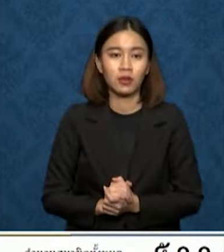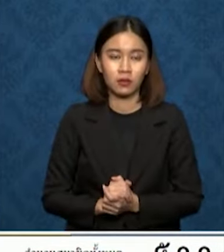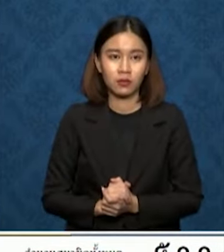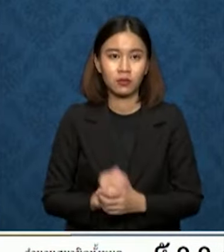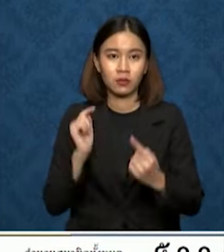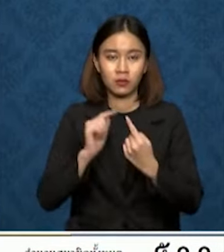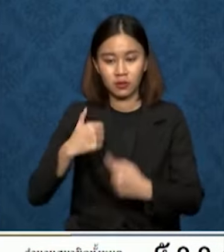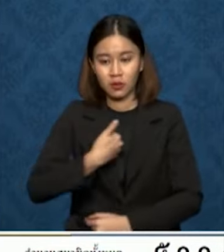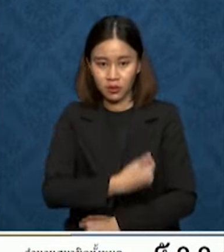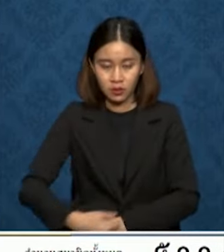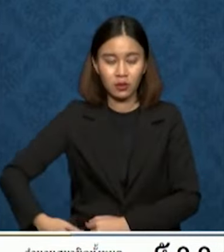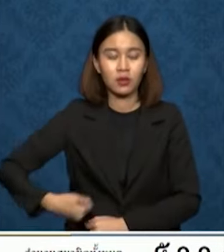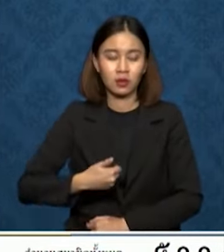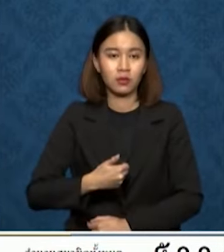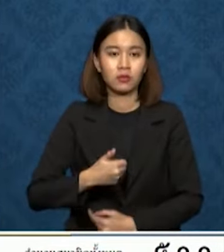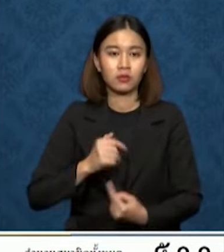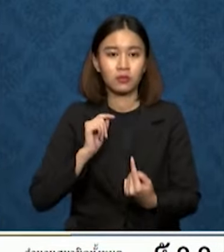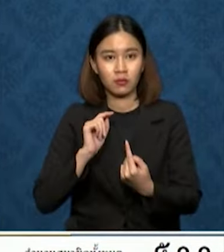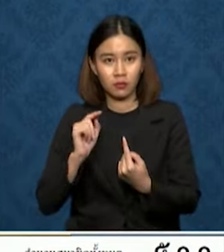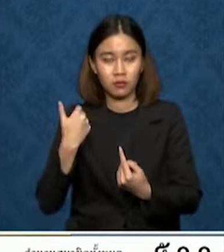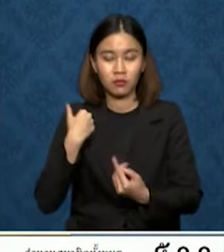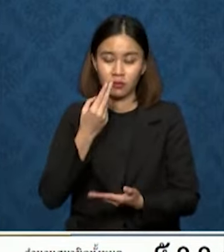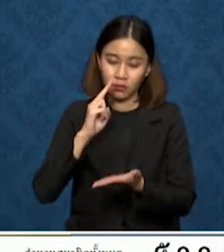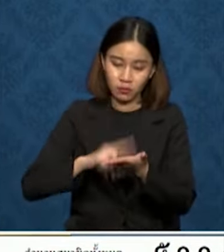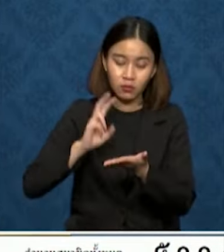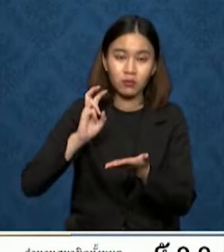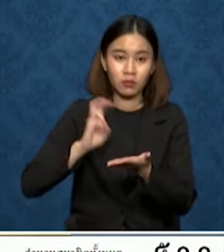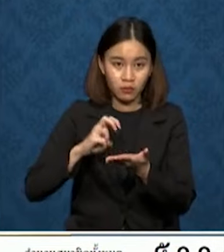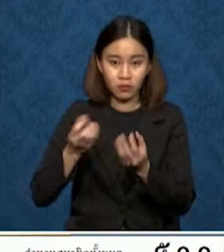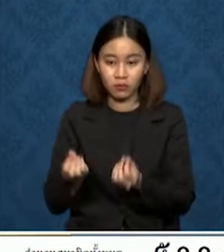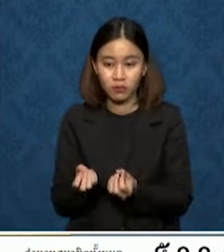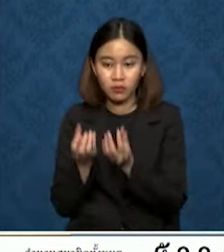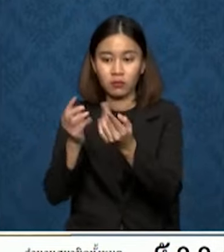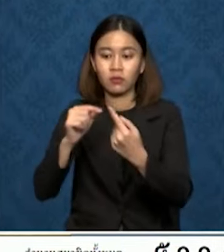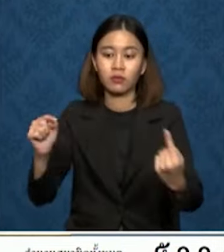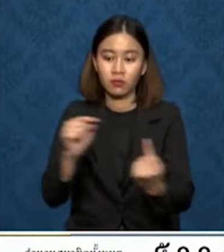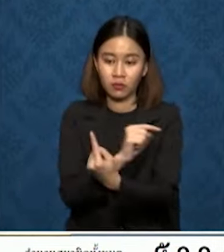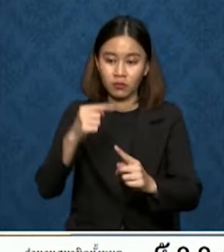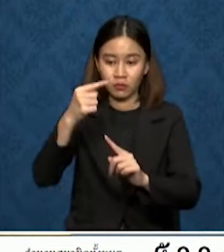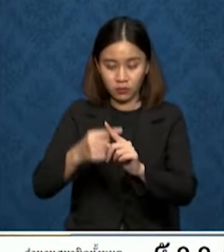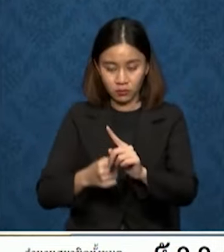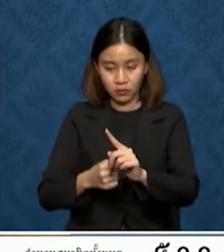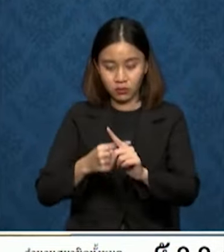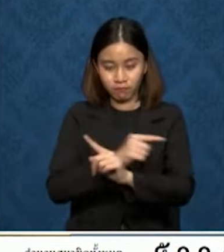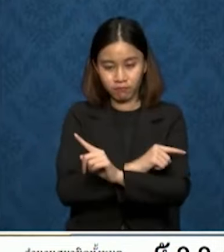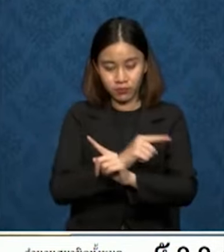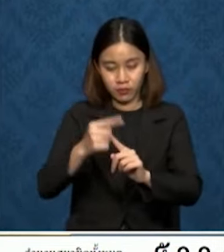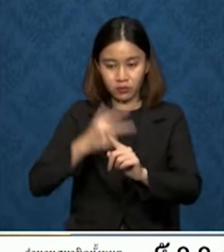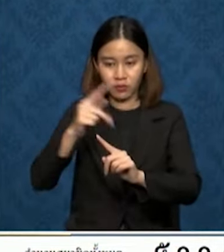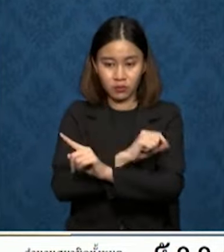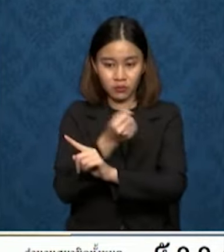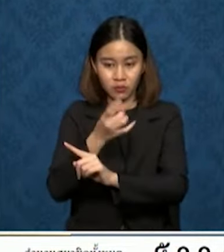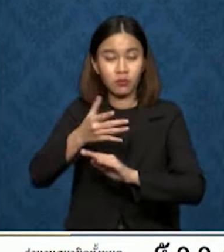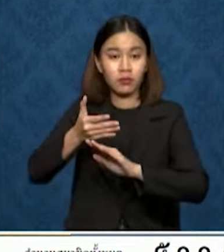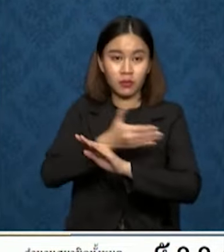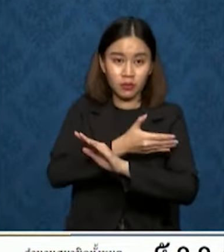เรองของสุขภาพ ผ่านเรามหนึสืรบรองส่งมบคืนสู่สังคมเมื่มาที่ 18มีนาคมที่ผ่